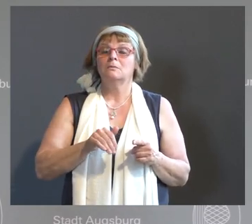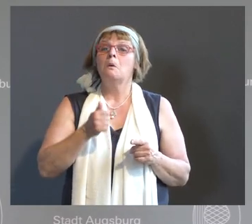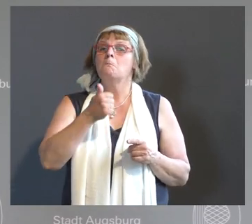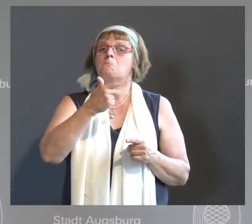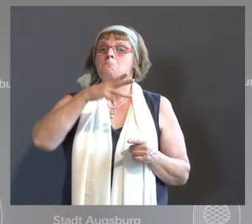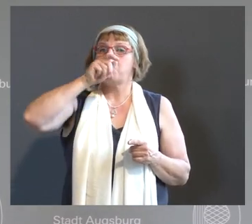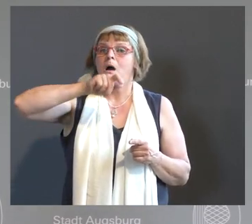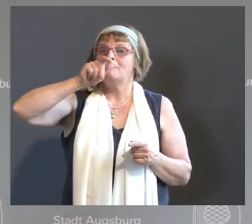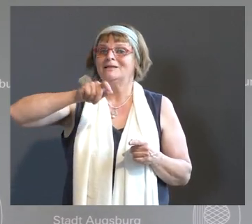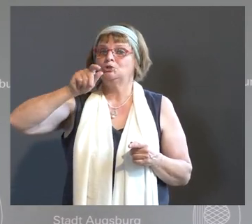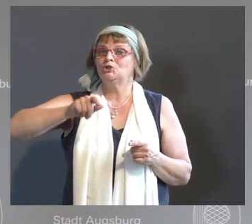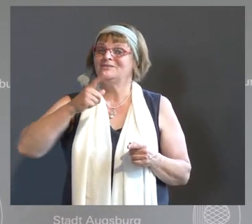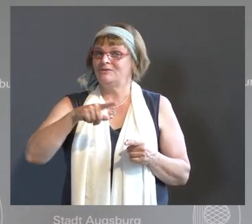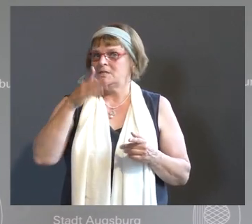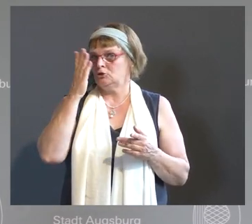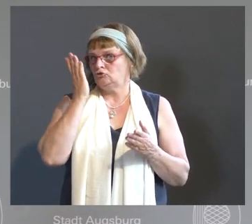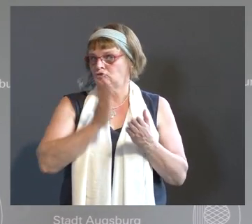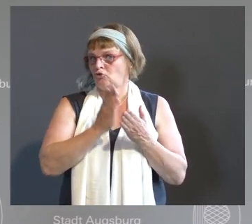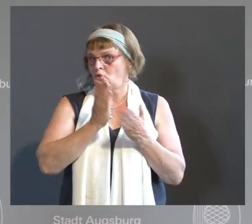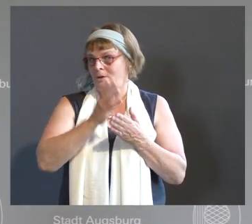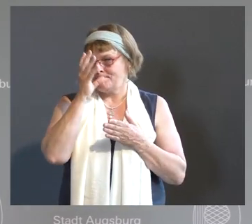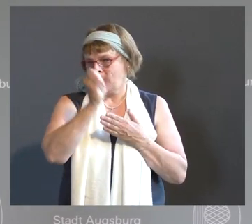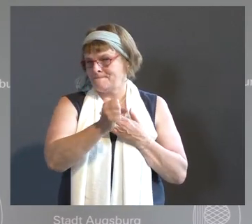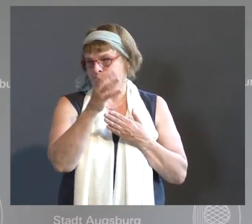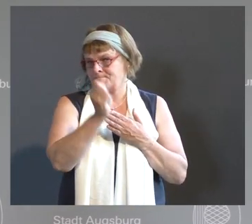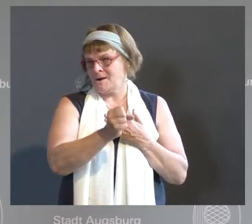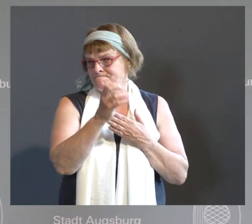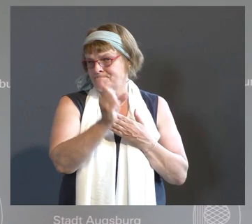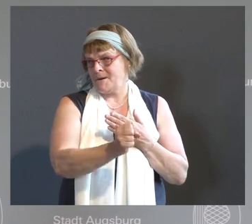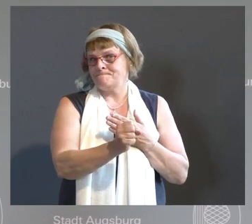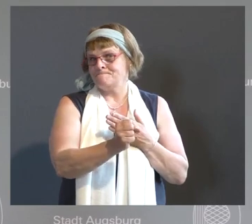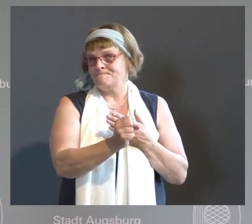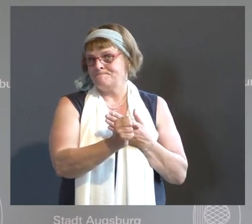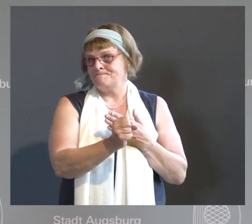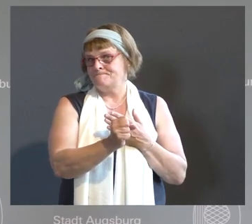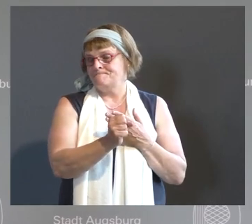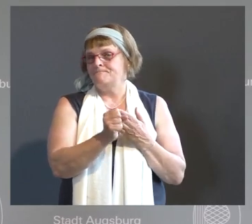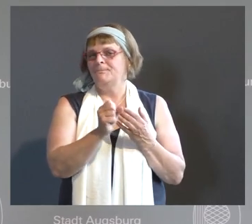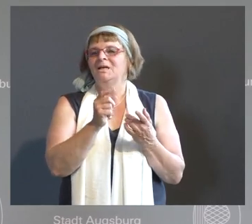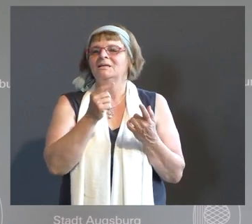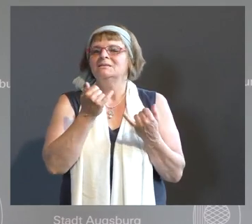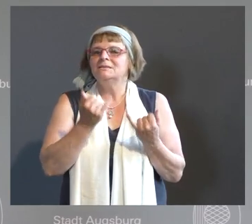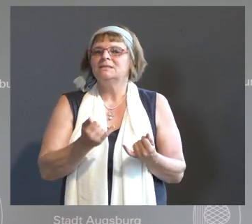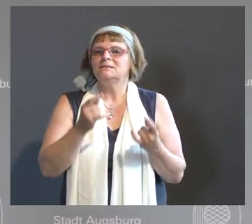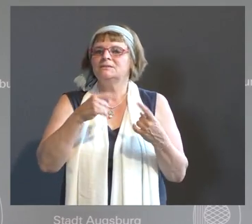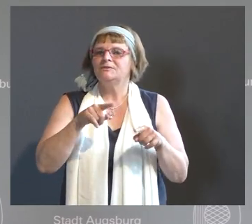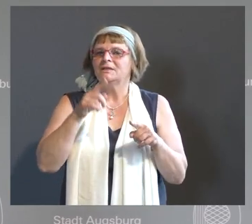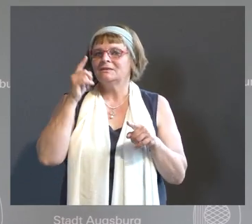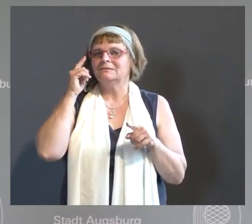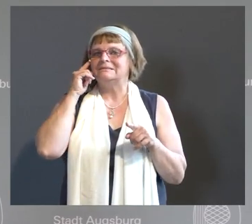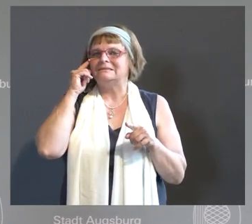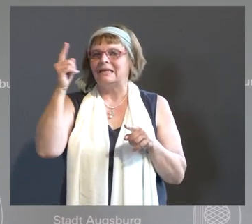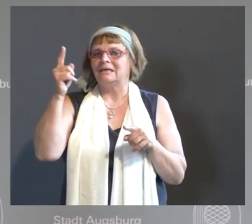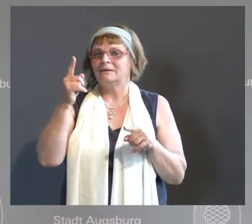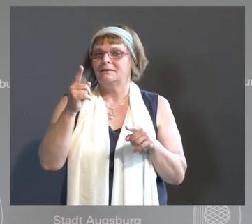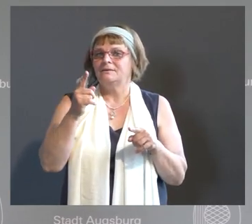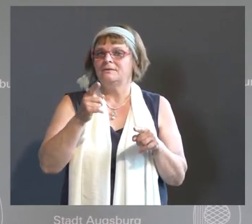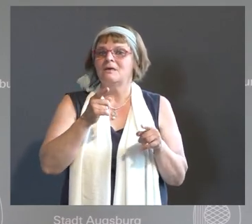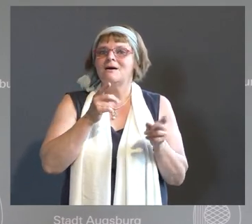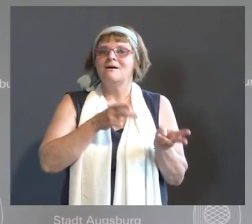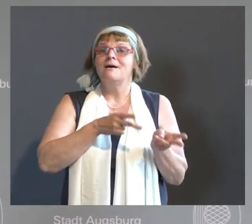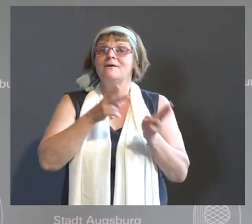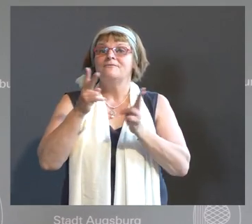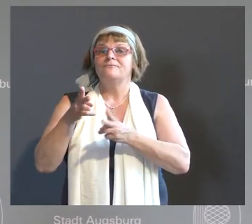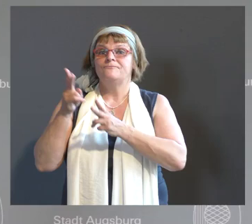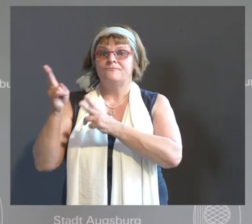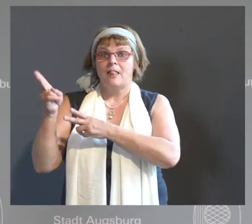Leute kennen wir schon und da wird man sehr intensiv hinschauen. Deswegen gehen wir davon aus, dass die Verlagerung zu einer Dezentralisierung führen wird, auch